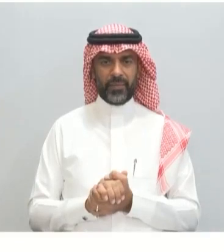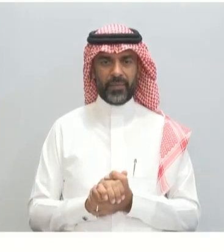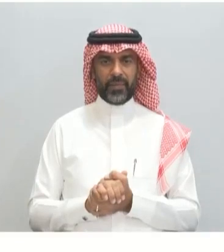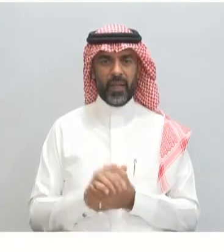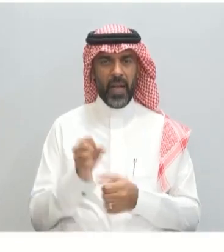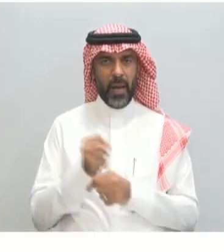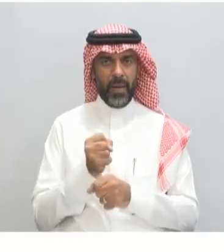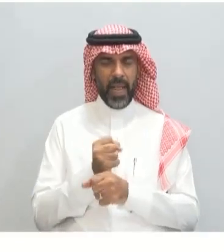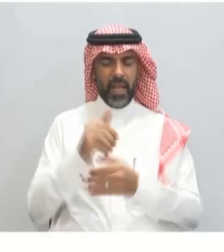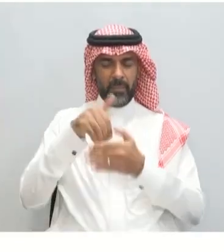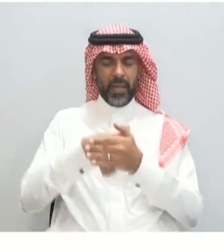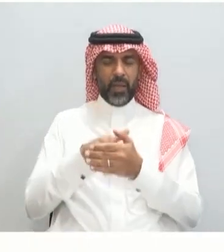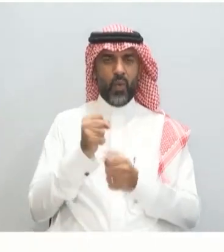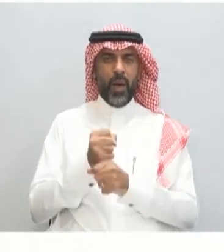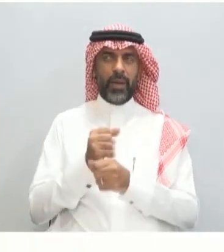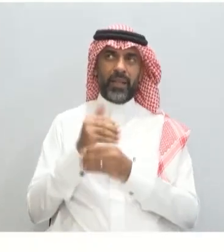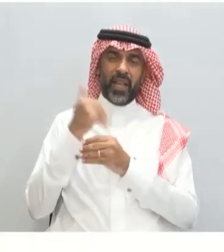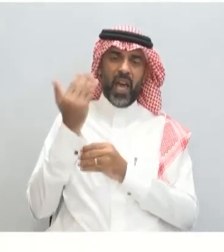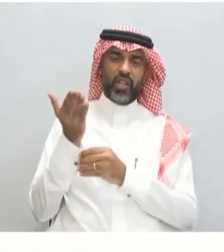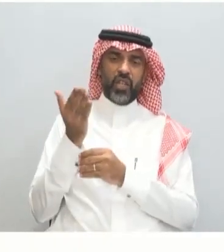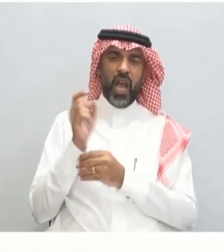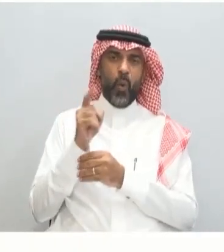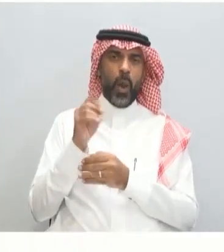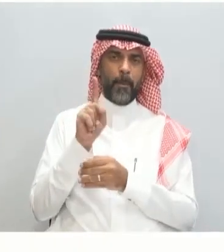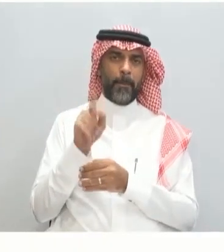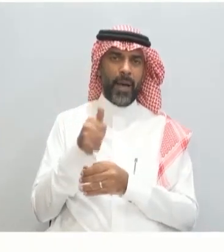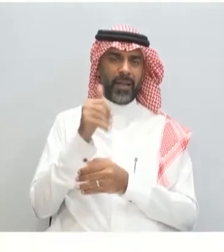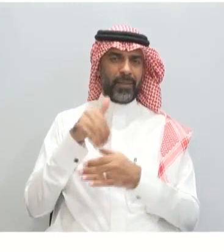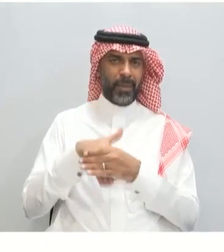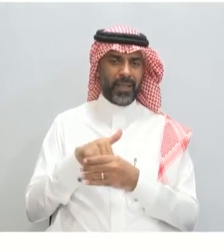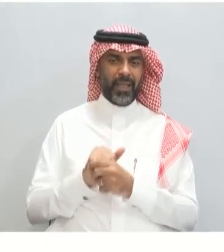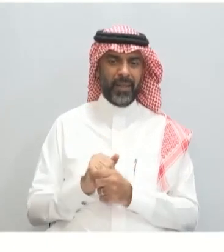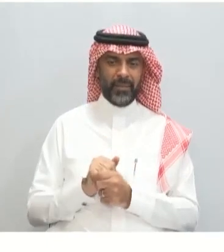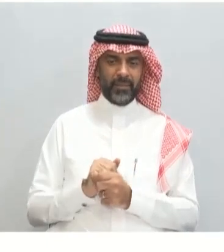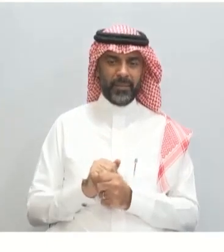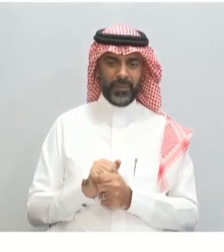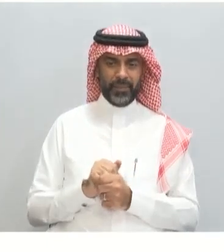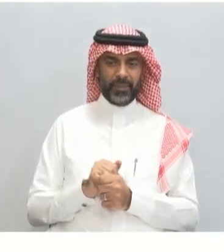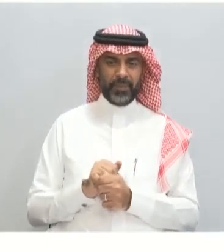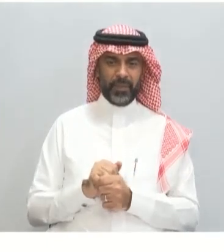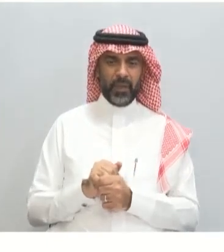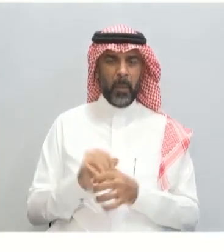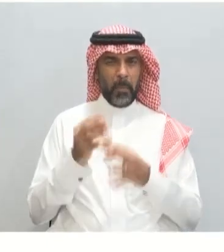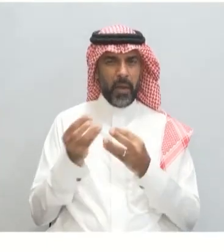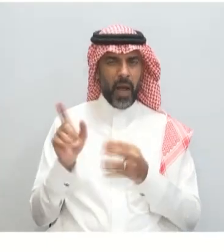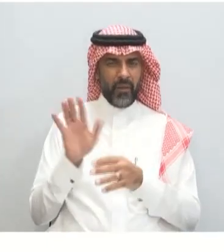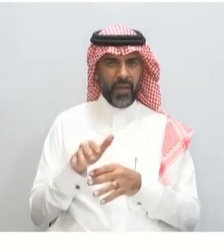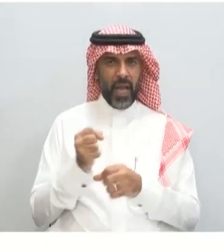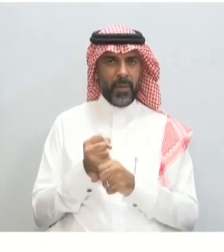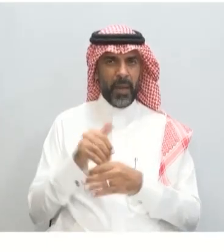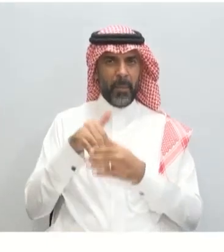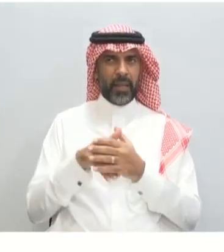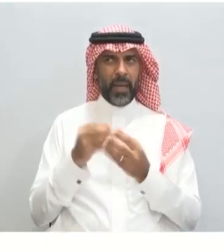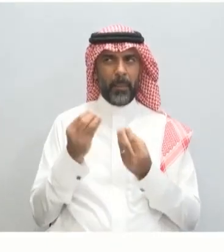عمليات باطنيه وعمليات خارجيه اولها العمليات الباطنيه ك هناك عمليه باطنيه بطيئه